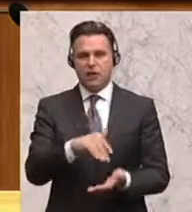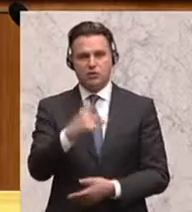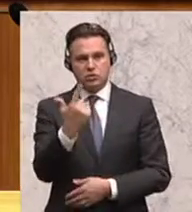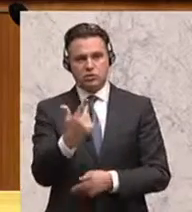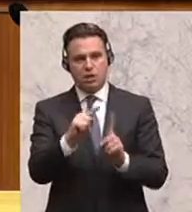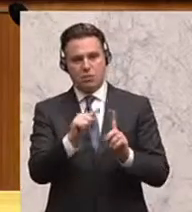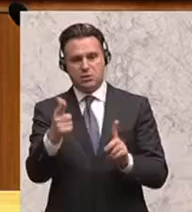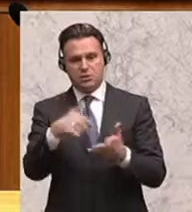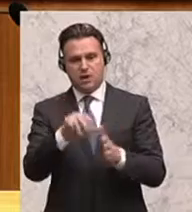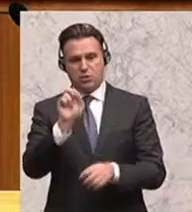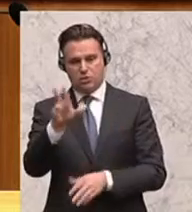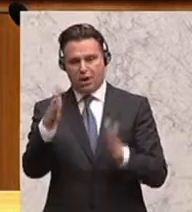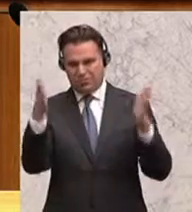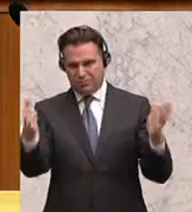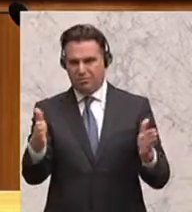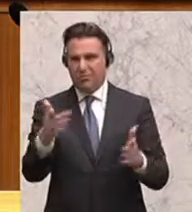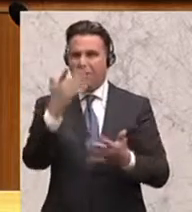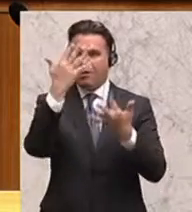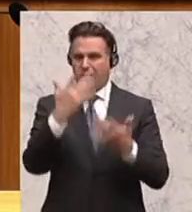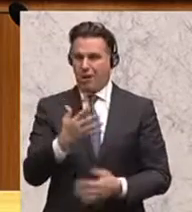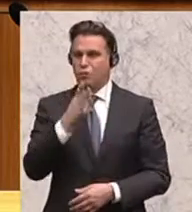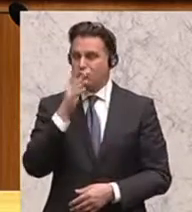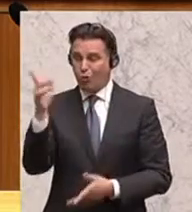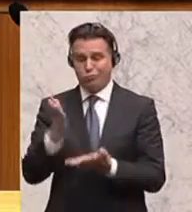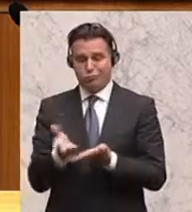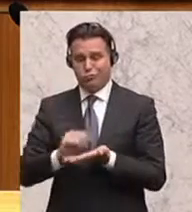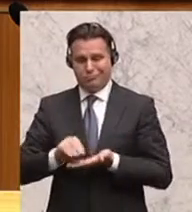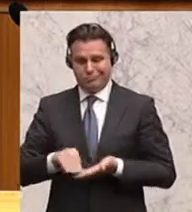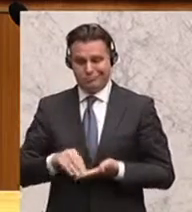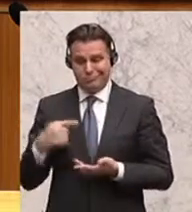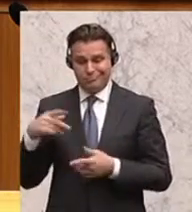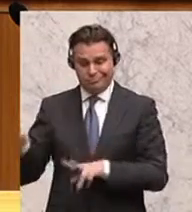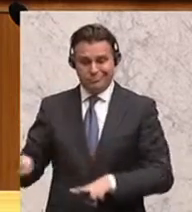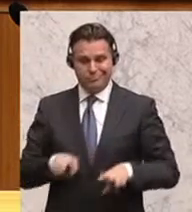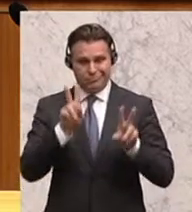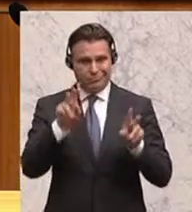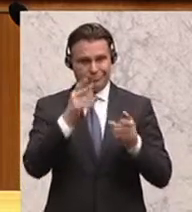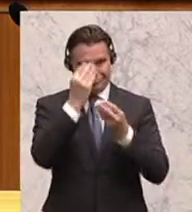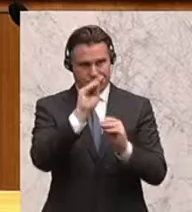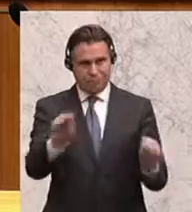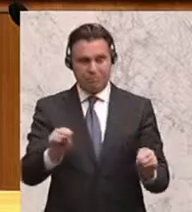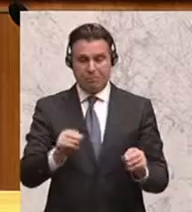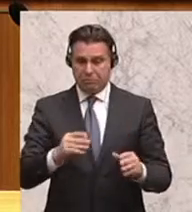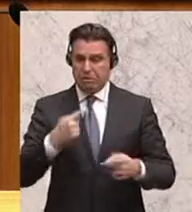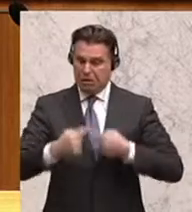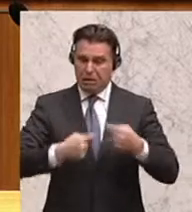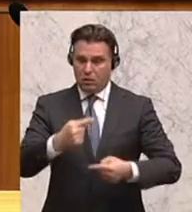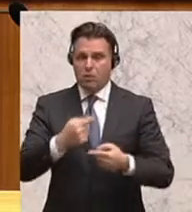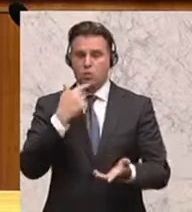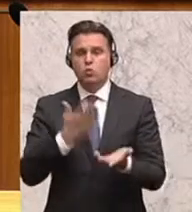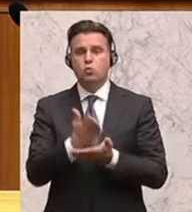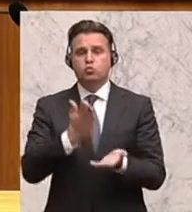2013 sagt der rechnungshof und nicht zitiere jetzt haben wir folgende entwicklung dass das faktische